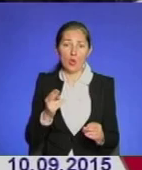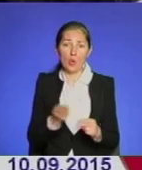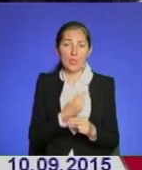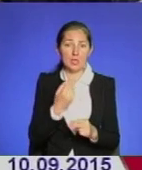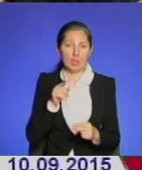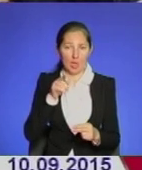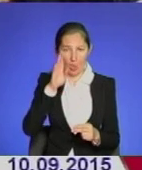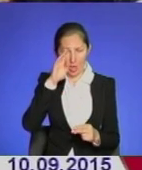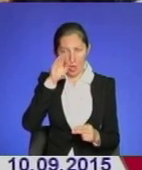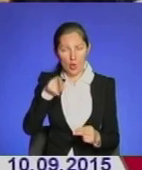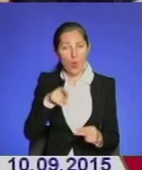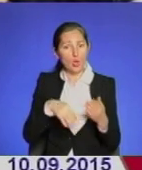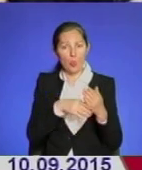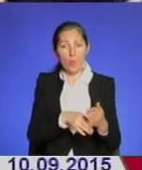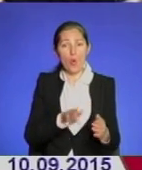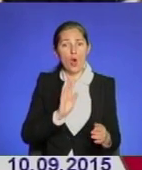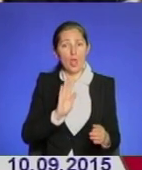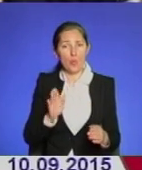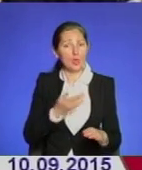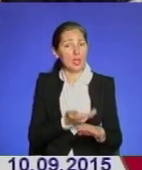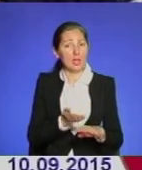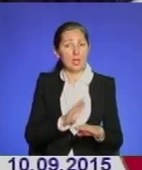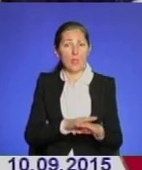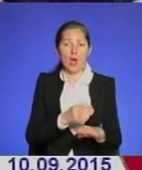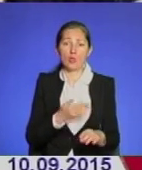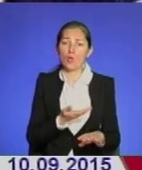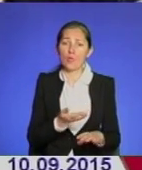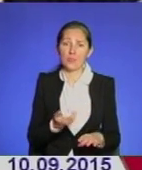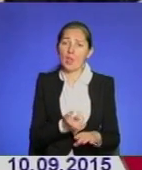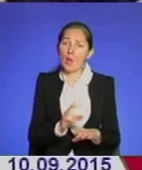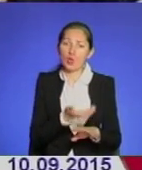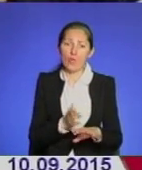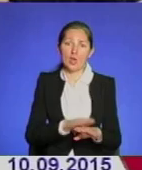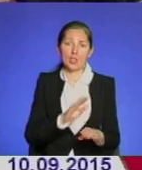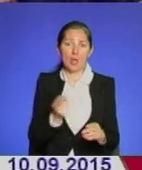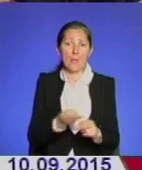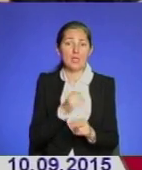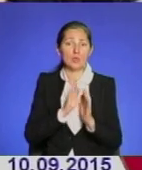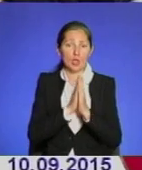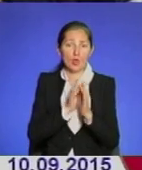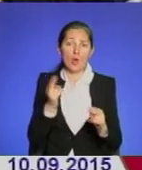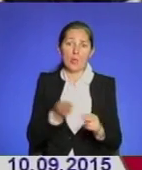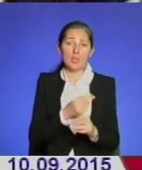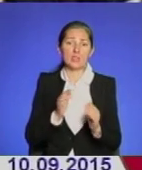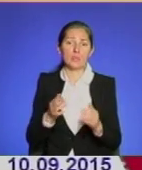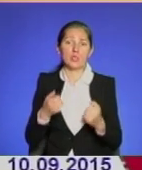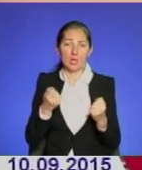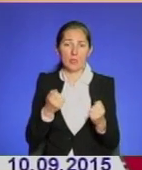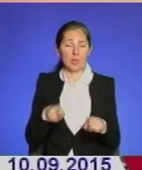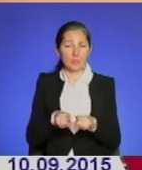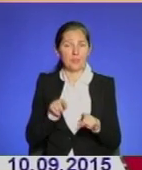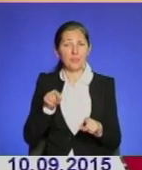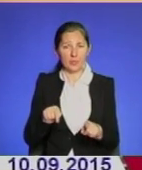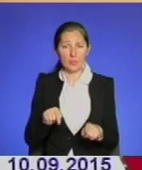без його допомоги, буде набагато важче. Без їхніх молитов, без їхніх підтримок. Так само, як тут, без ваших молитов. В зоні